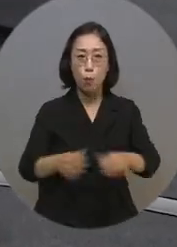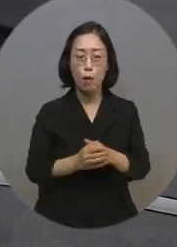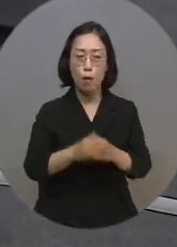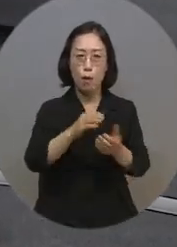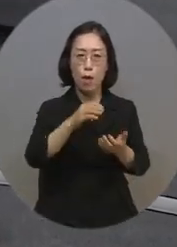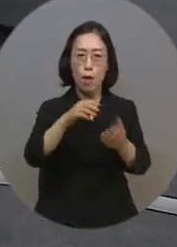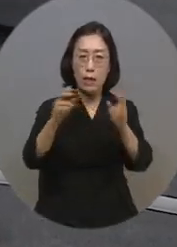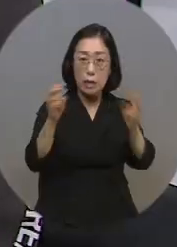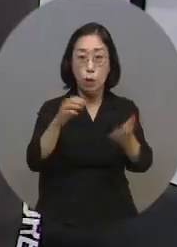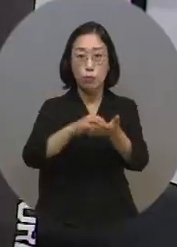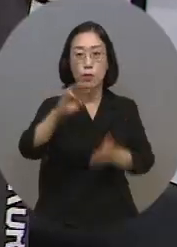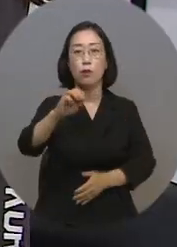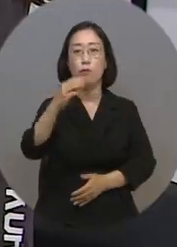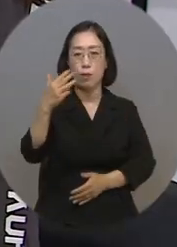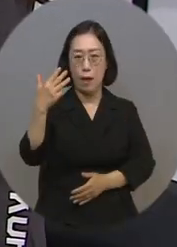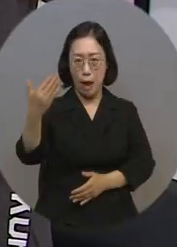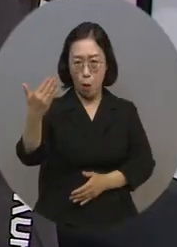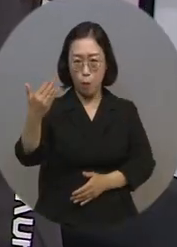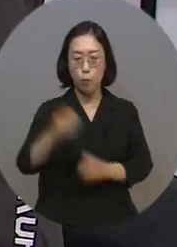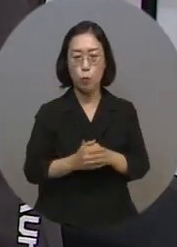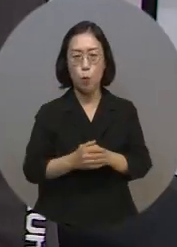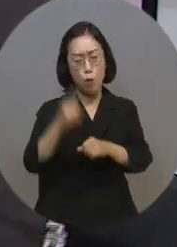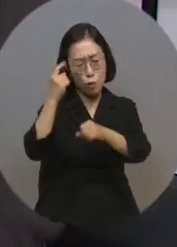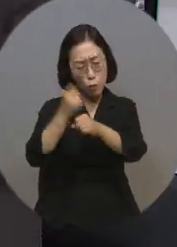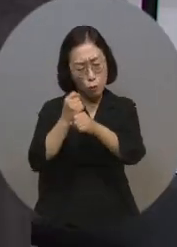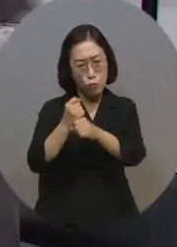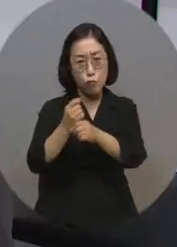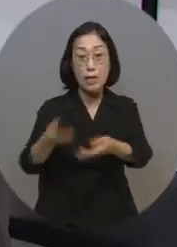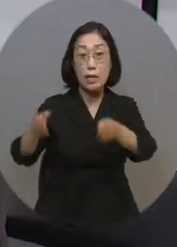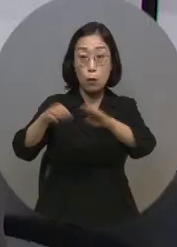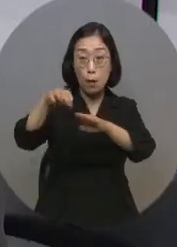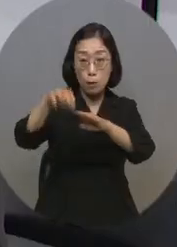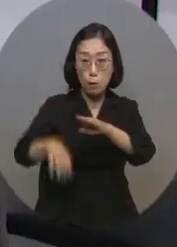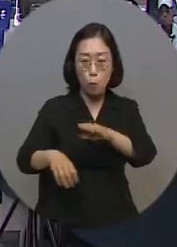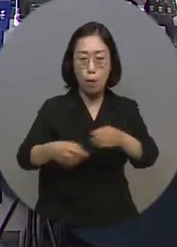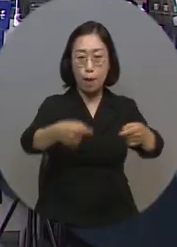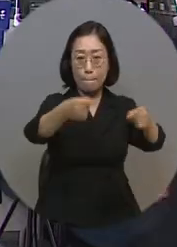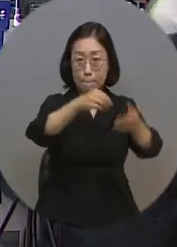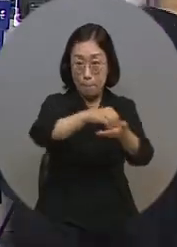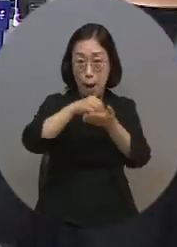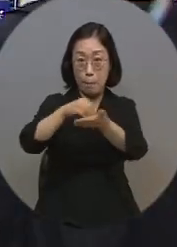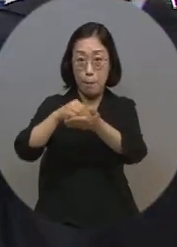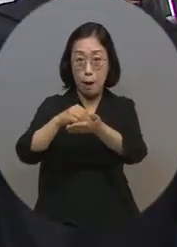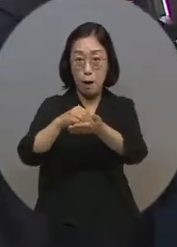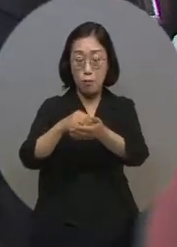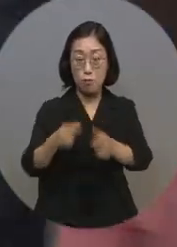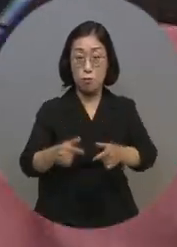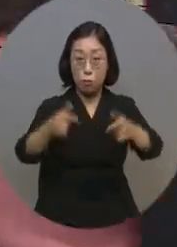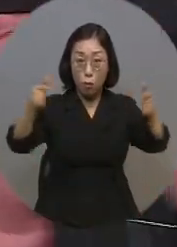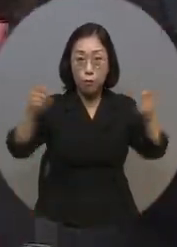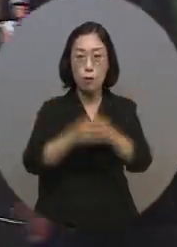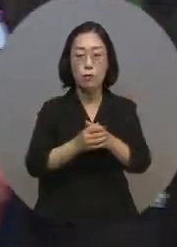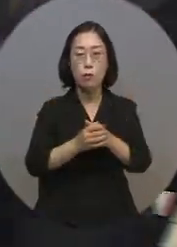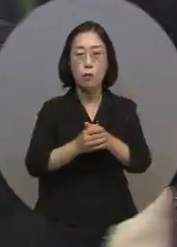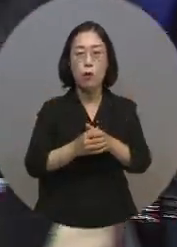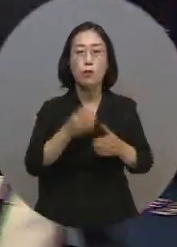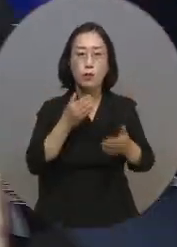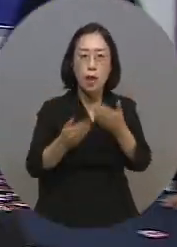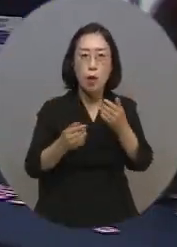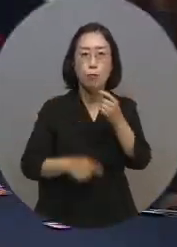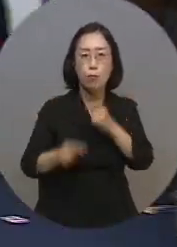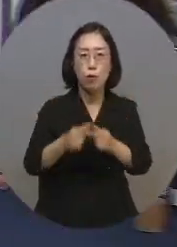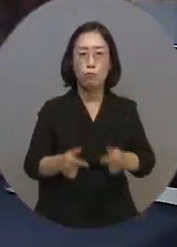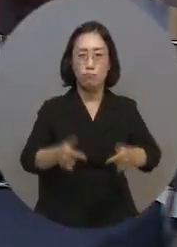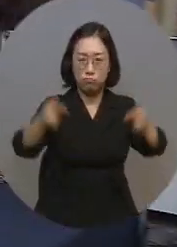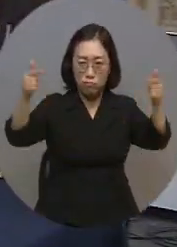39개 기업과 한국로봇융합연구원 등 공공기관과 단체의 참여를 확보해 보조공학기기 체험의 폭을